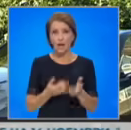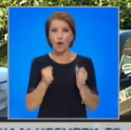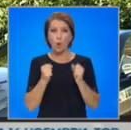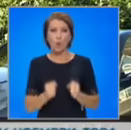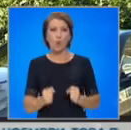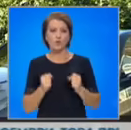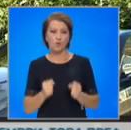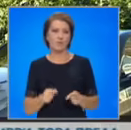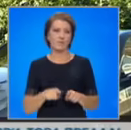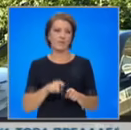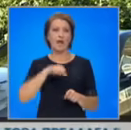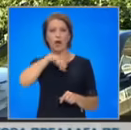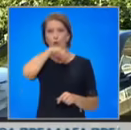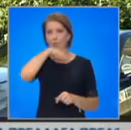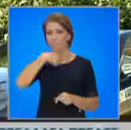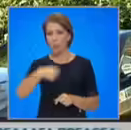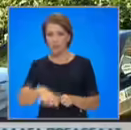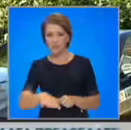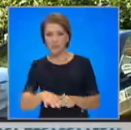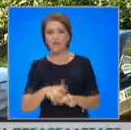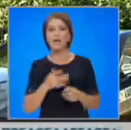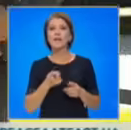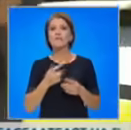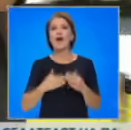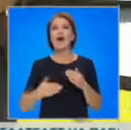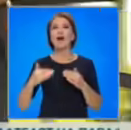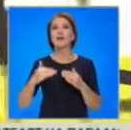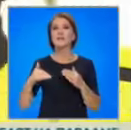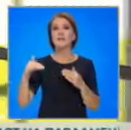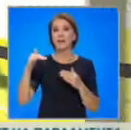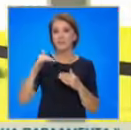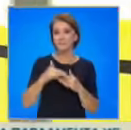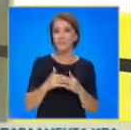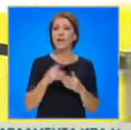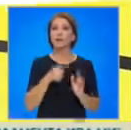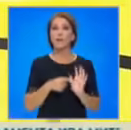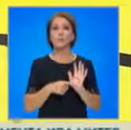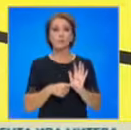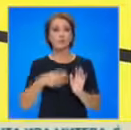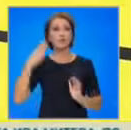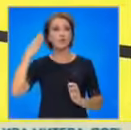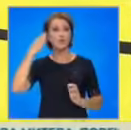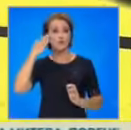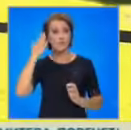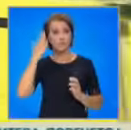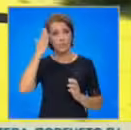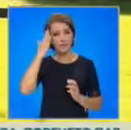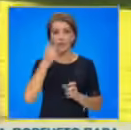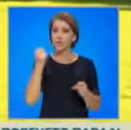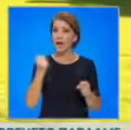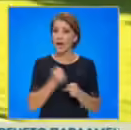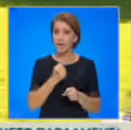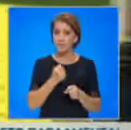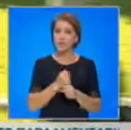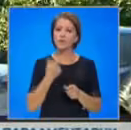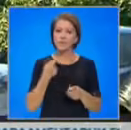за компромис от страна на България растат непрекъснато. Радев посочи още, че служебното правителство работи за поддържане на диалога на